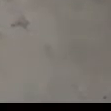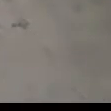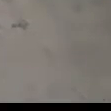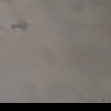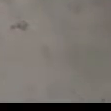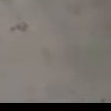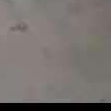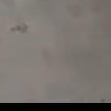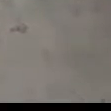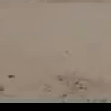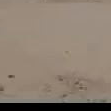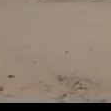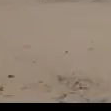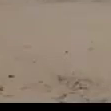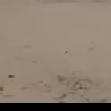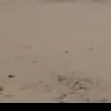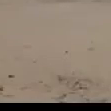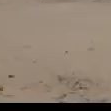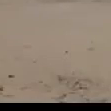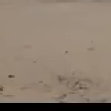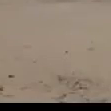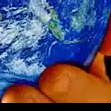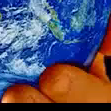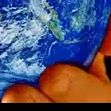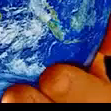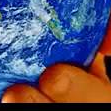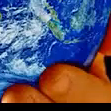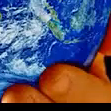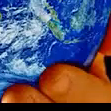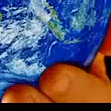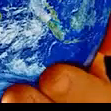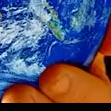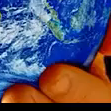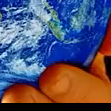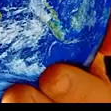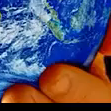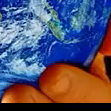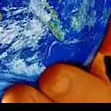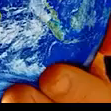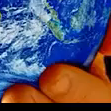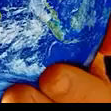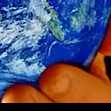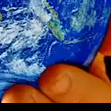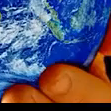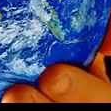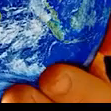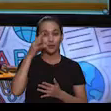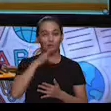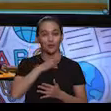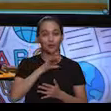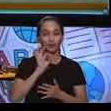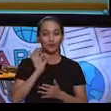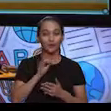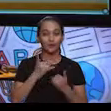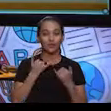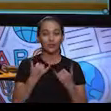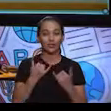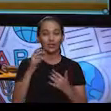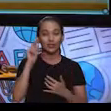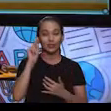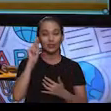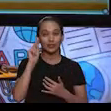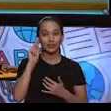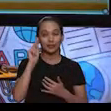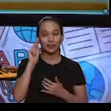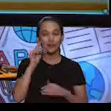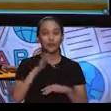Shunday ekan, biz tabiatni asrashimiz va unga g'amxo'rlik qilishimiz kerak. Bugungi